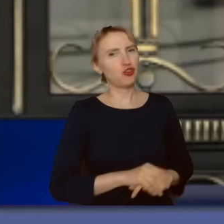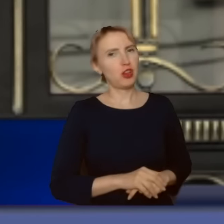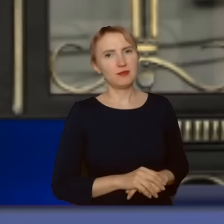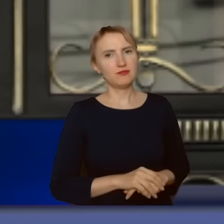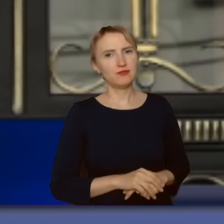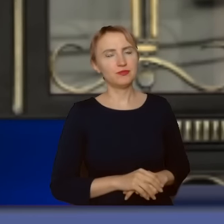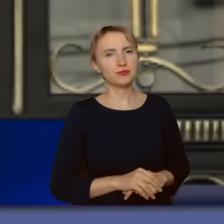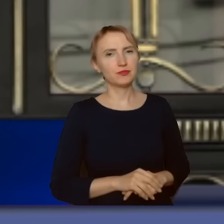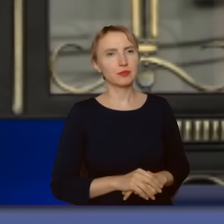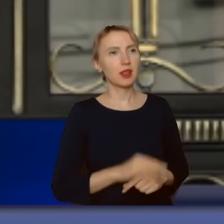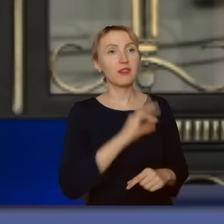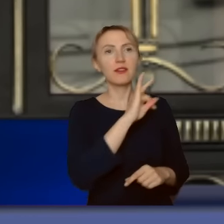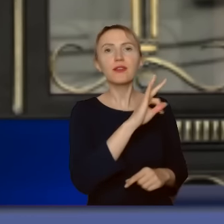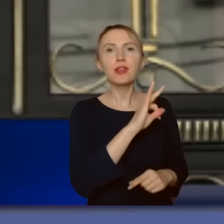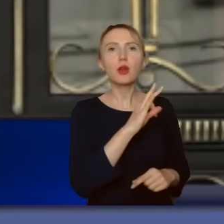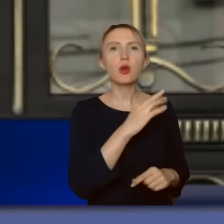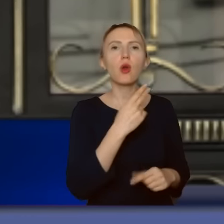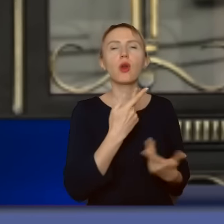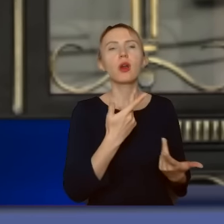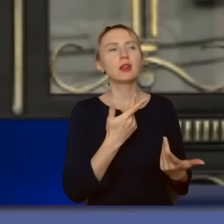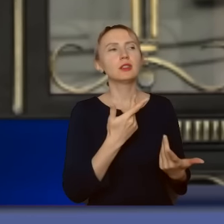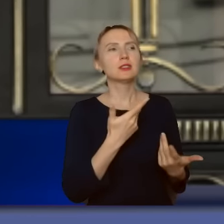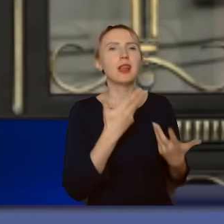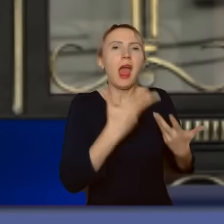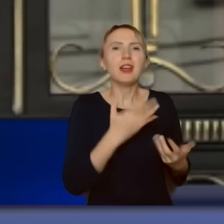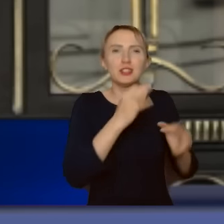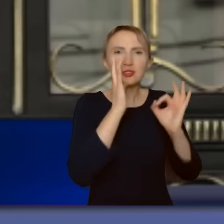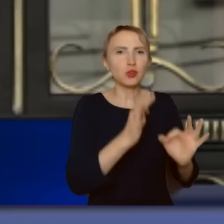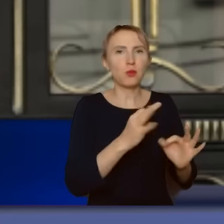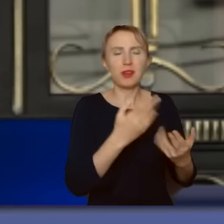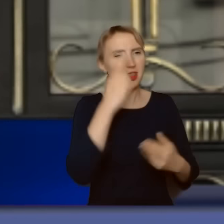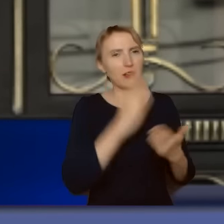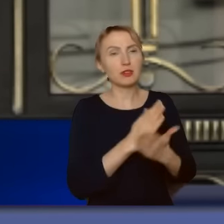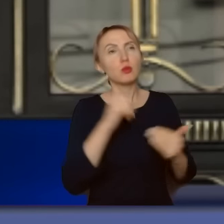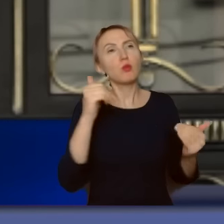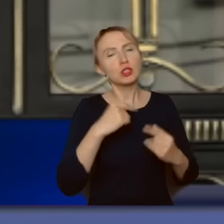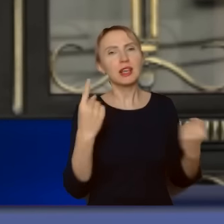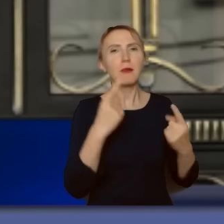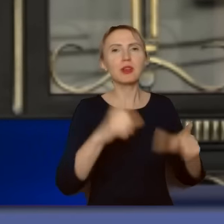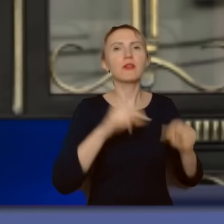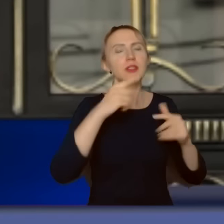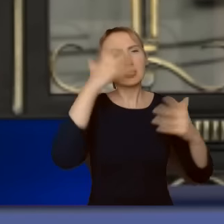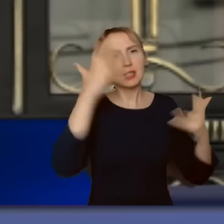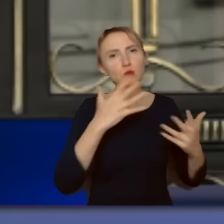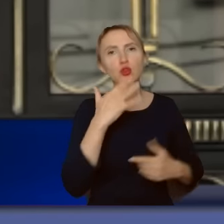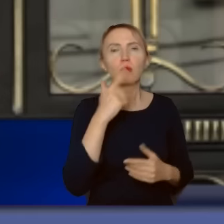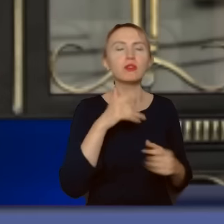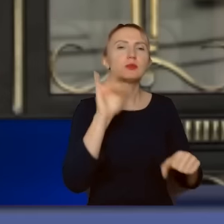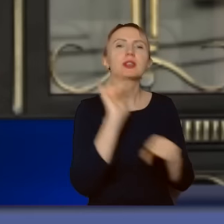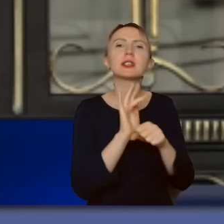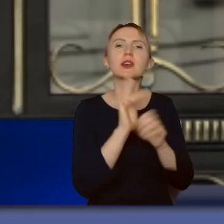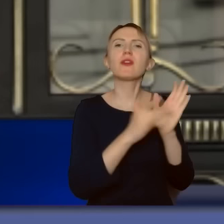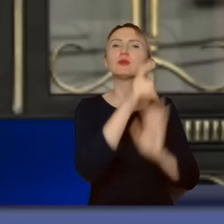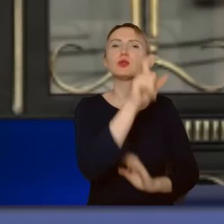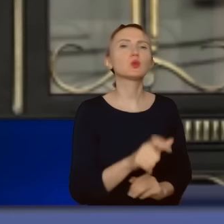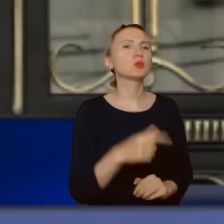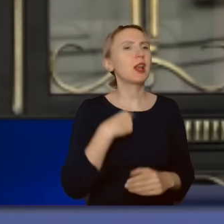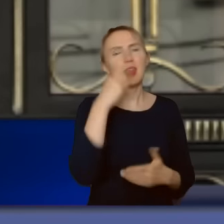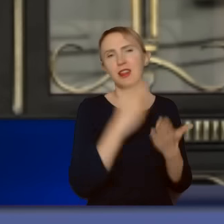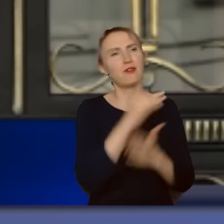nie wierzę w jego czyste intencje. Być może w kampanii wyborczej za dużo mówiliśmy i krytykowaliśmy Donalda Tuska, ale ja nie wierzę